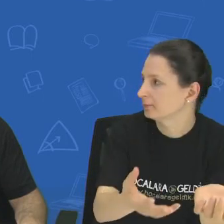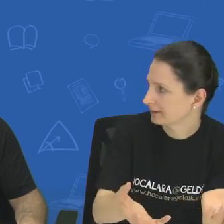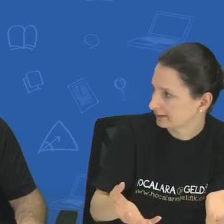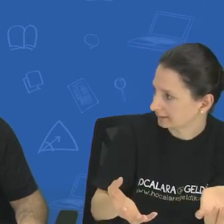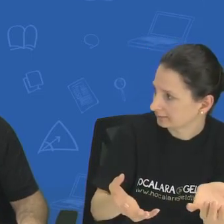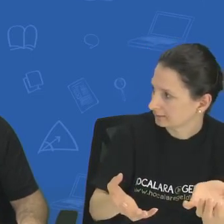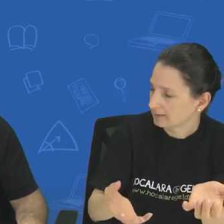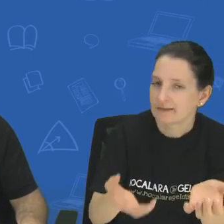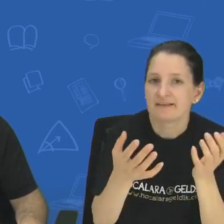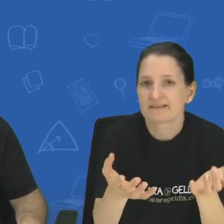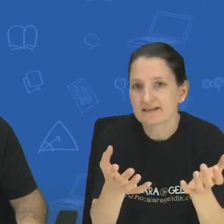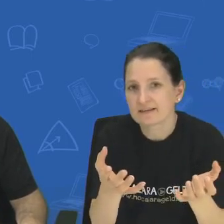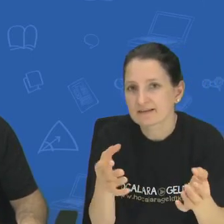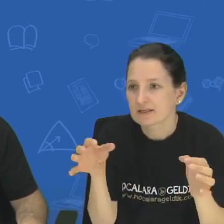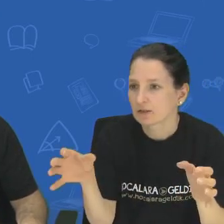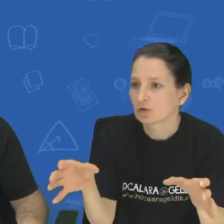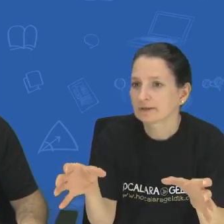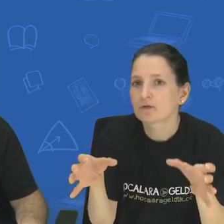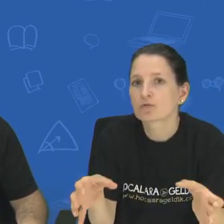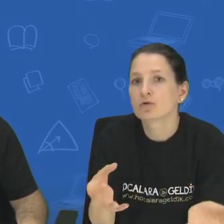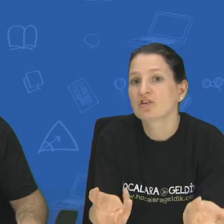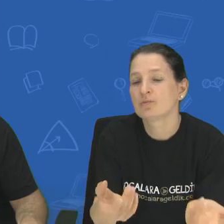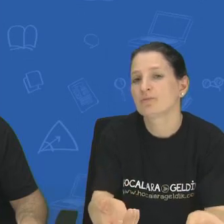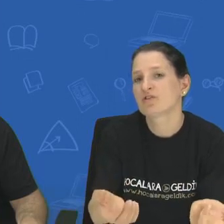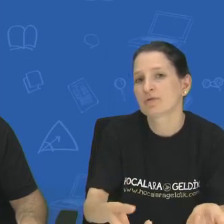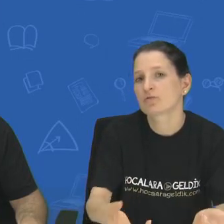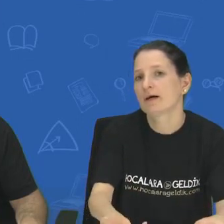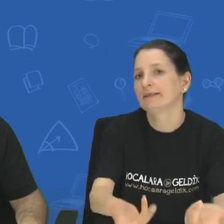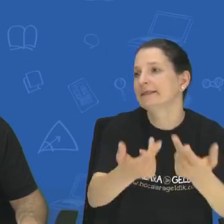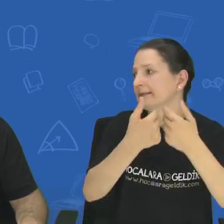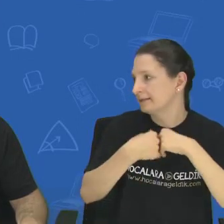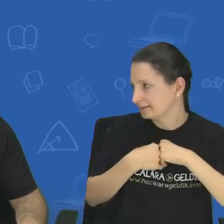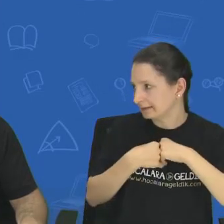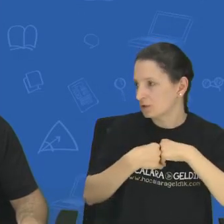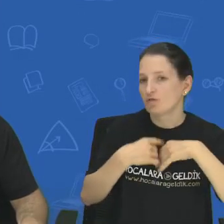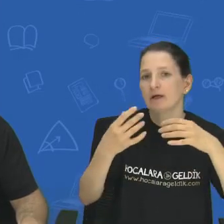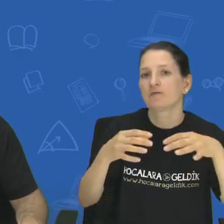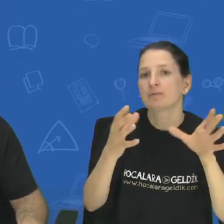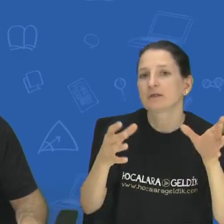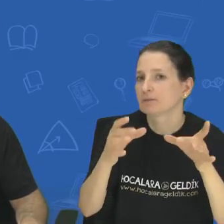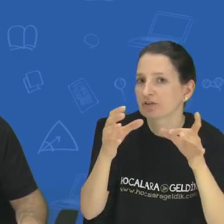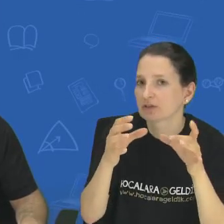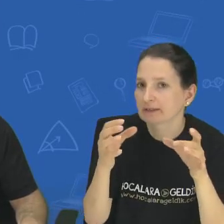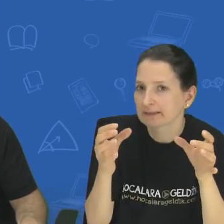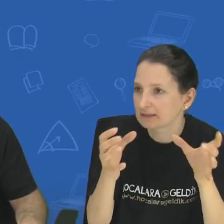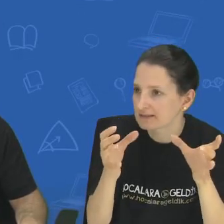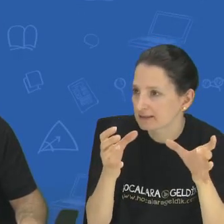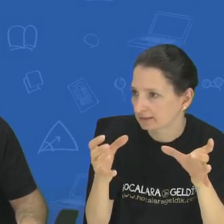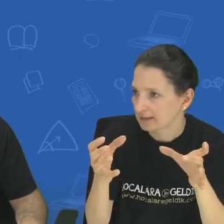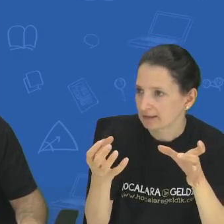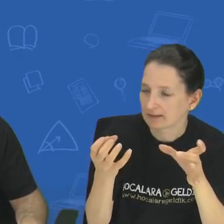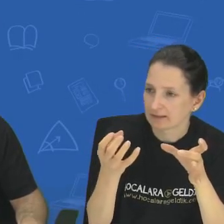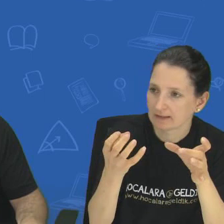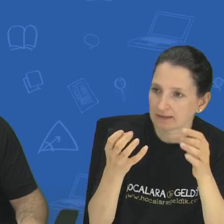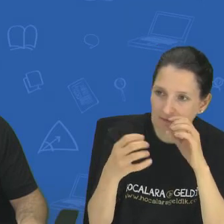atıklarınızı doğaya bırakırken, isterseniz doğadaki suyu içme suyu haline getirirken veya fabrikaların bacalarındaki